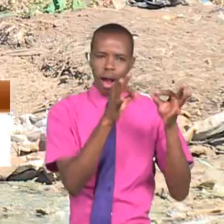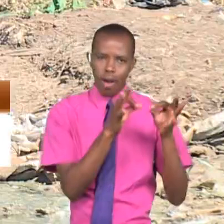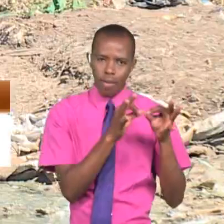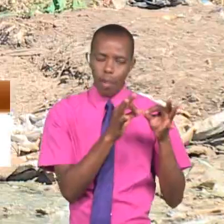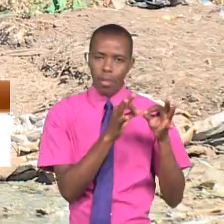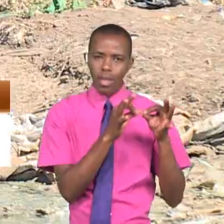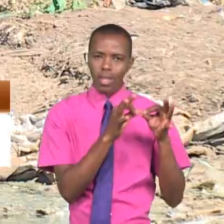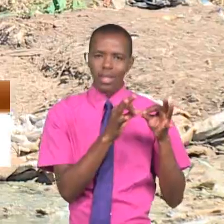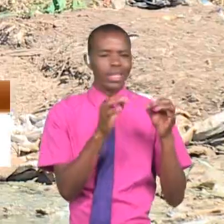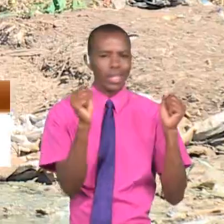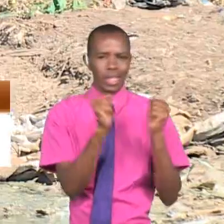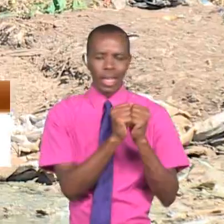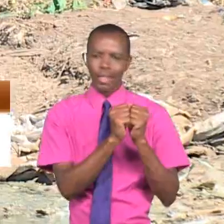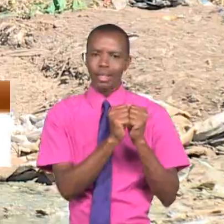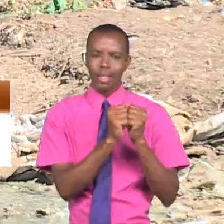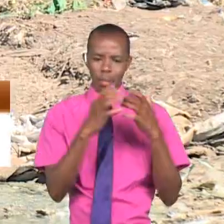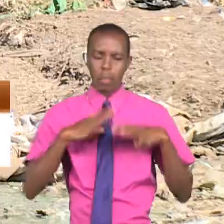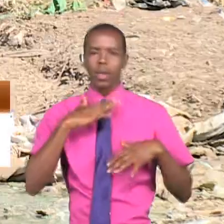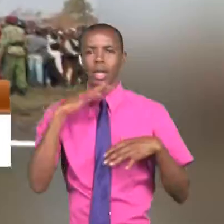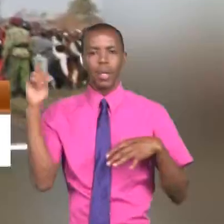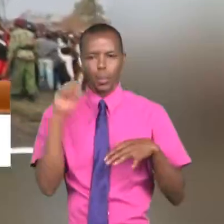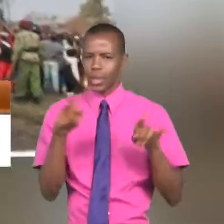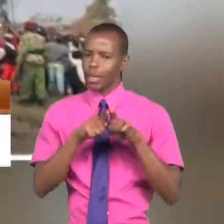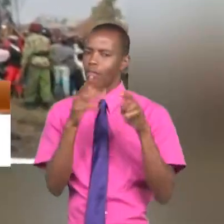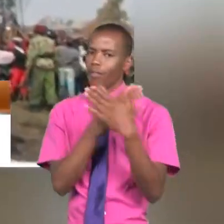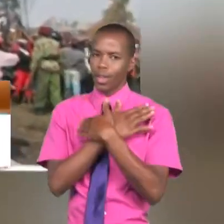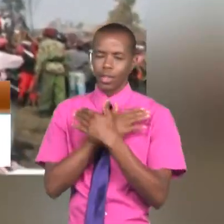kupoteza zaidi ya mtu 10, marafiki walikuwa wengi zaidi pia.